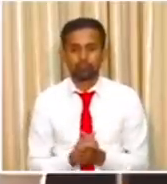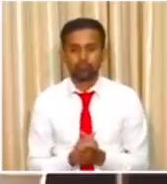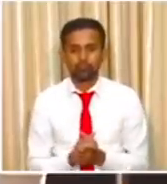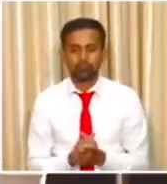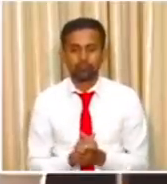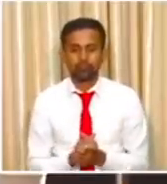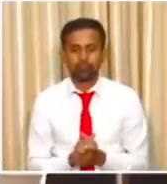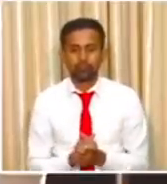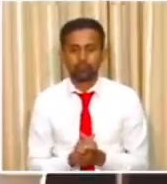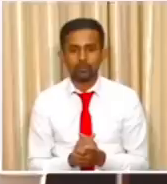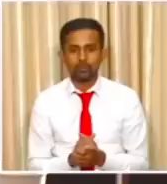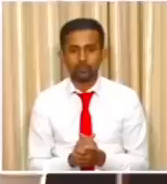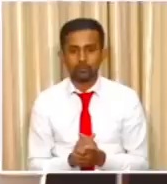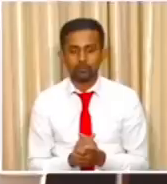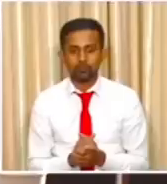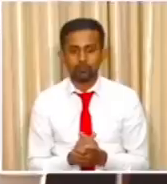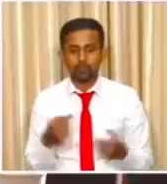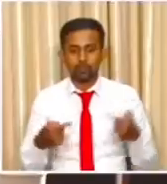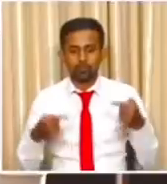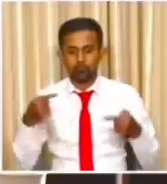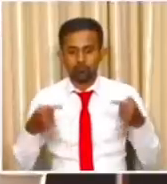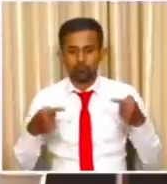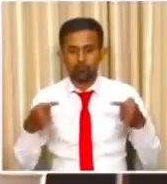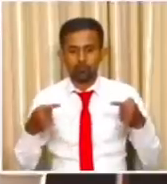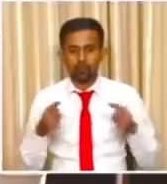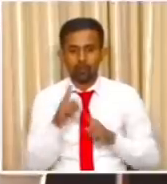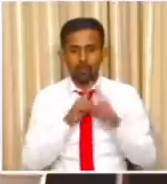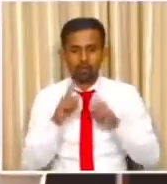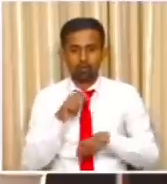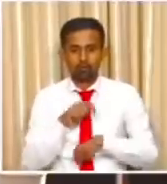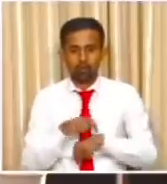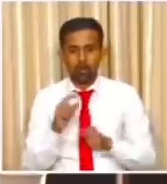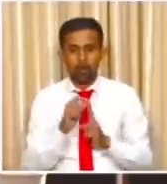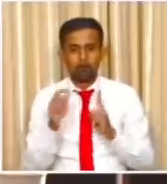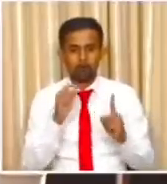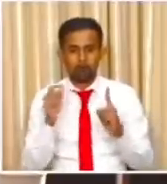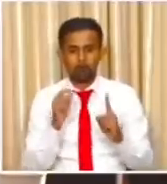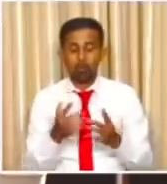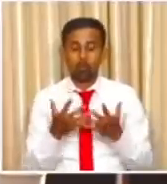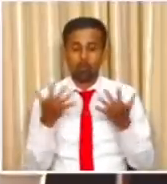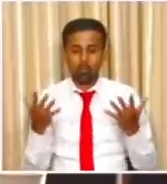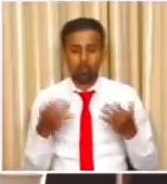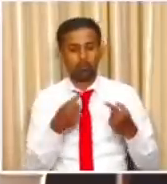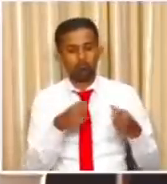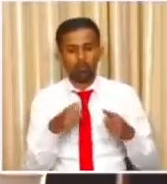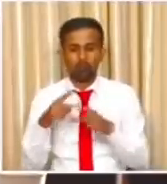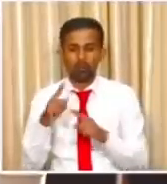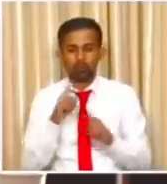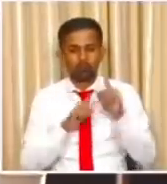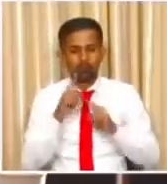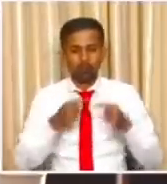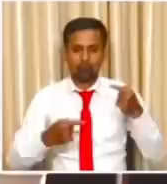විශේෂයෙන්ම මේ විවාදය සාකච්ඡා කරනකොට අපි දන්න මේ පාර්ලිමේන්තුවේ ඇති තරම් අපි විවිධ අවස්ථාවල විවාද කරලා